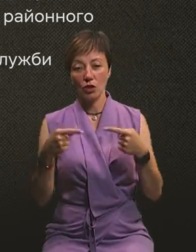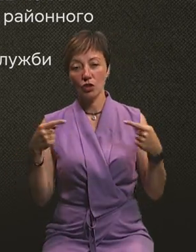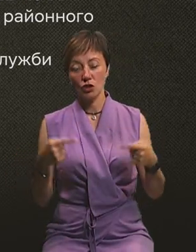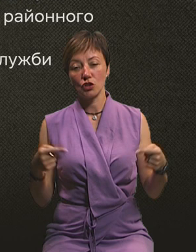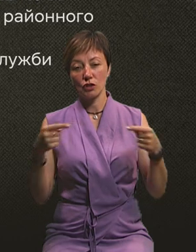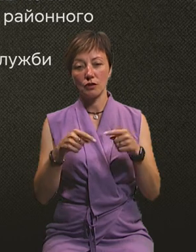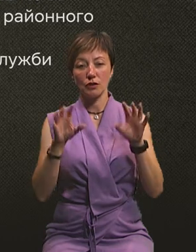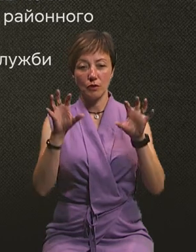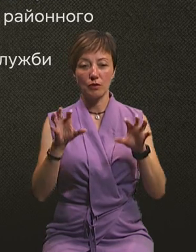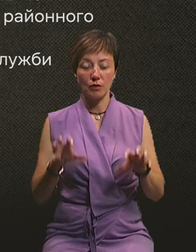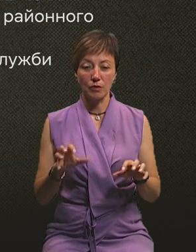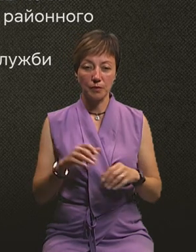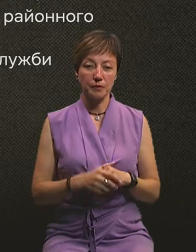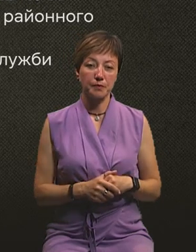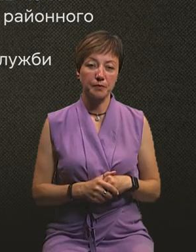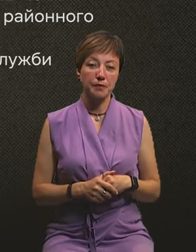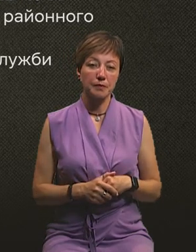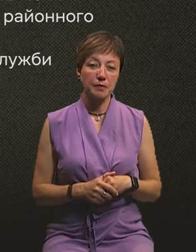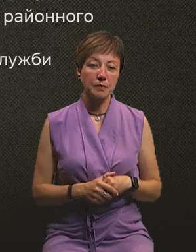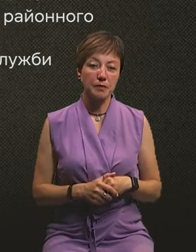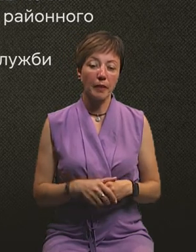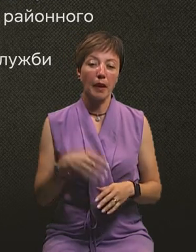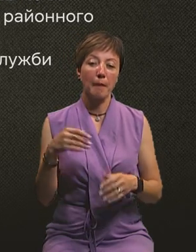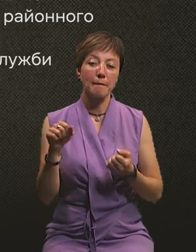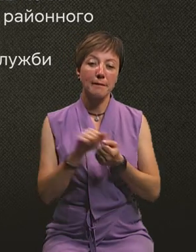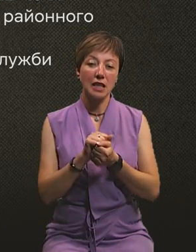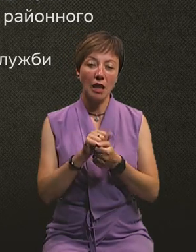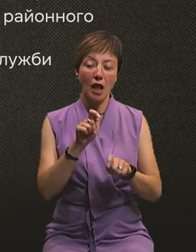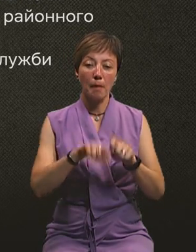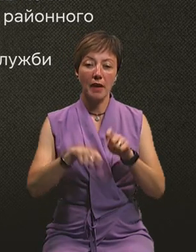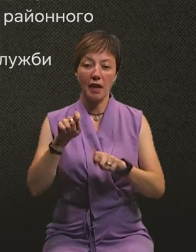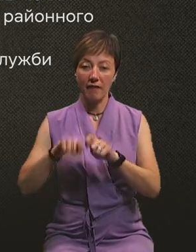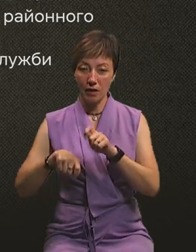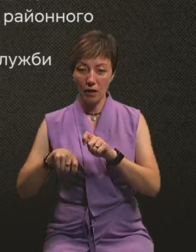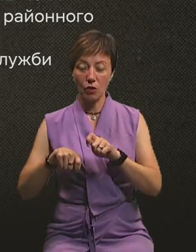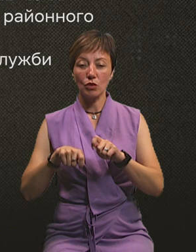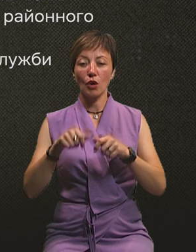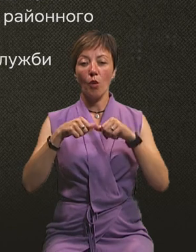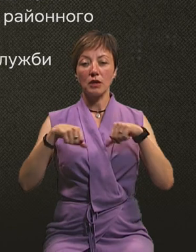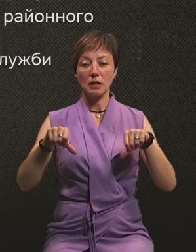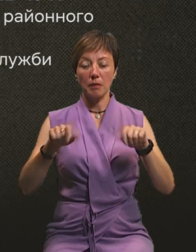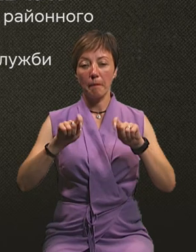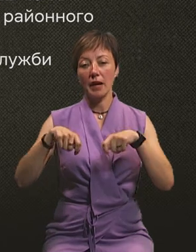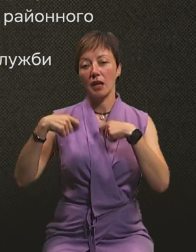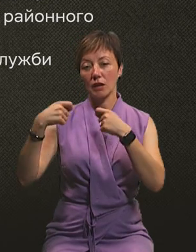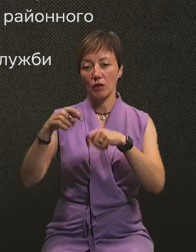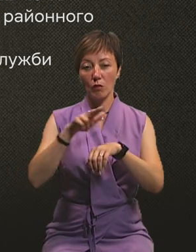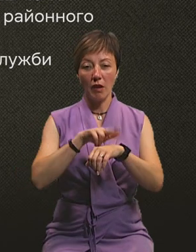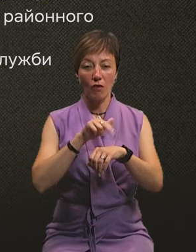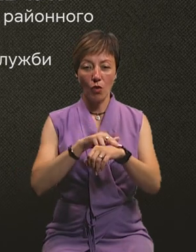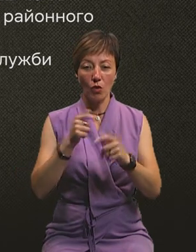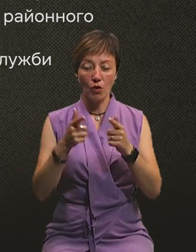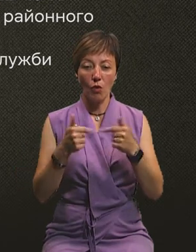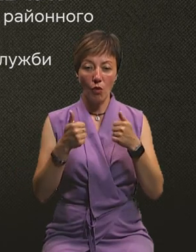з чинним законодавством України матеріали перевірок за комісійних передаються в правоохоронні